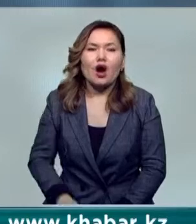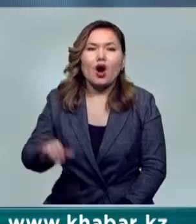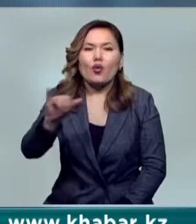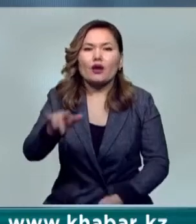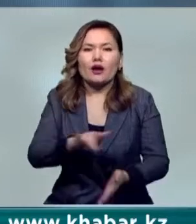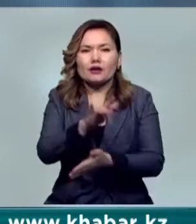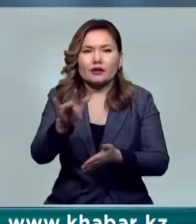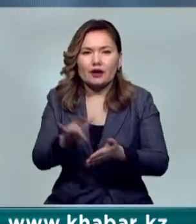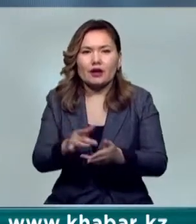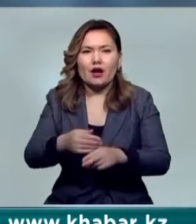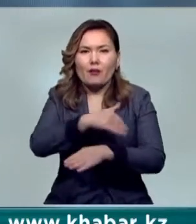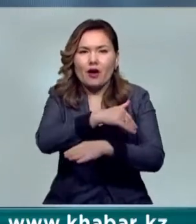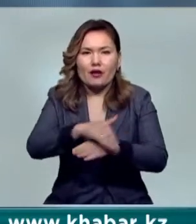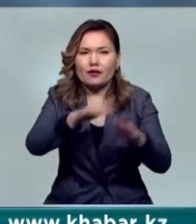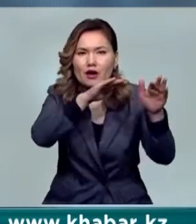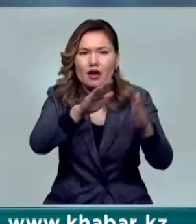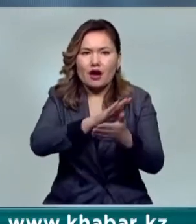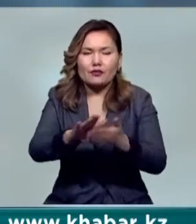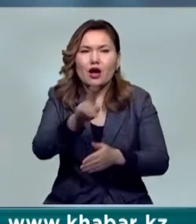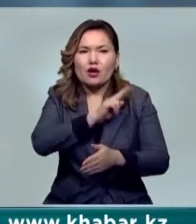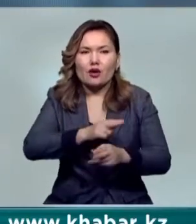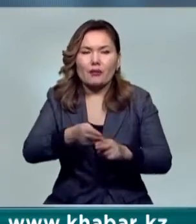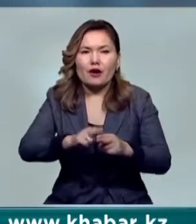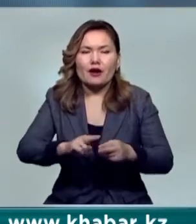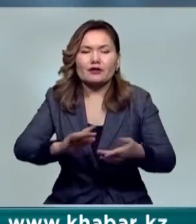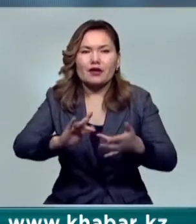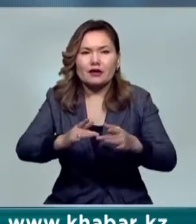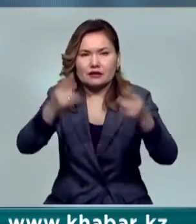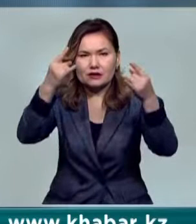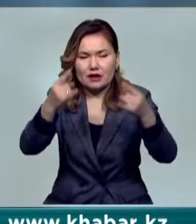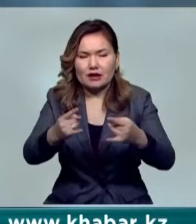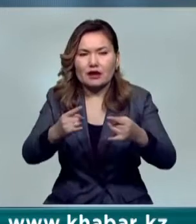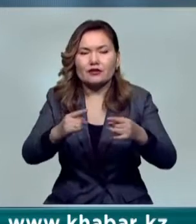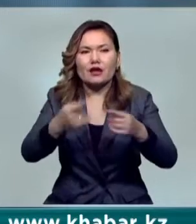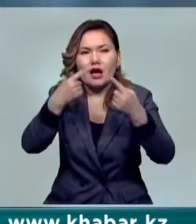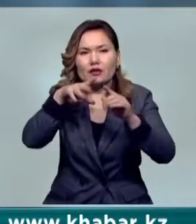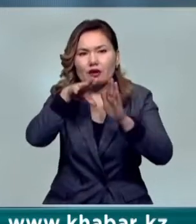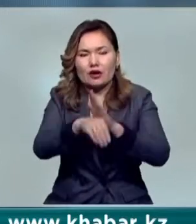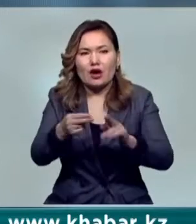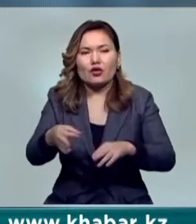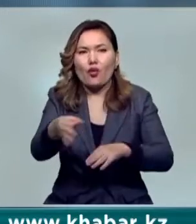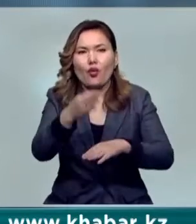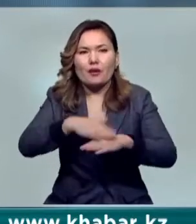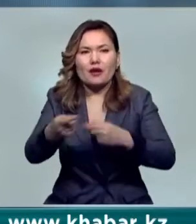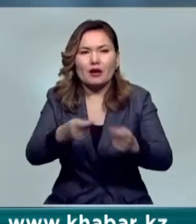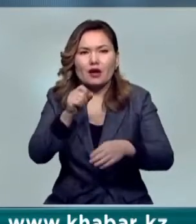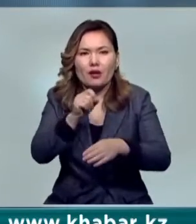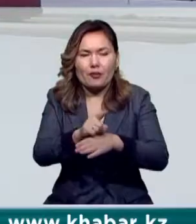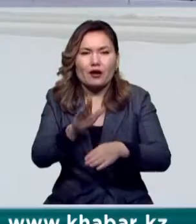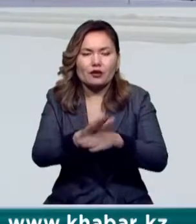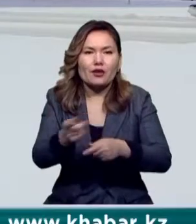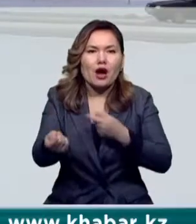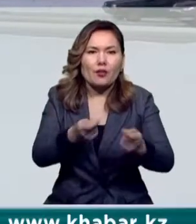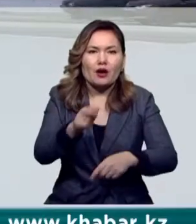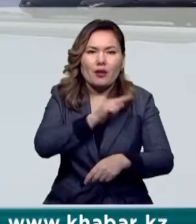Урал қаласында көшенің қарын тазалау жұмыстары сандық технологияға көшерілді. Облыс әкімдің тапсырмасы бойынша жұмыстарда басқару,